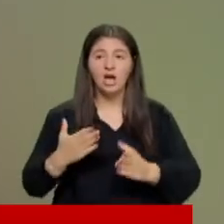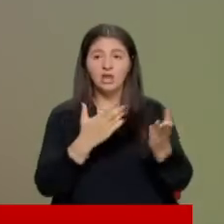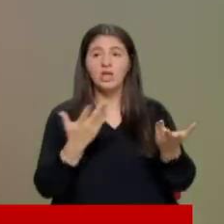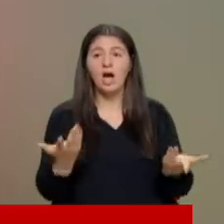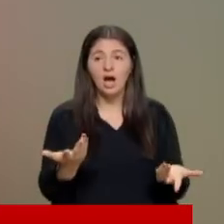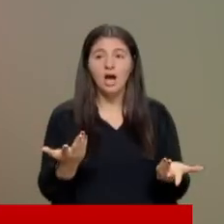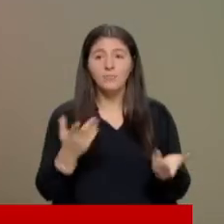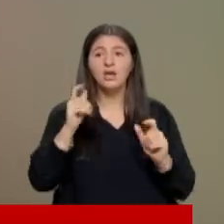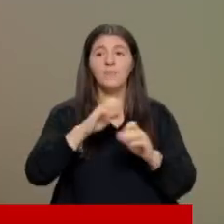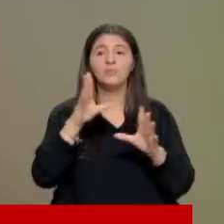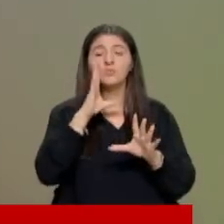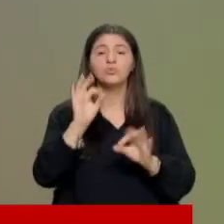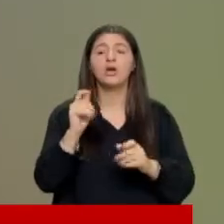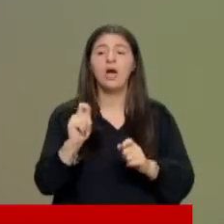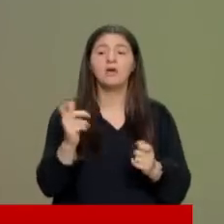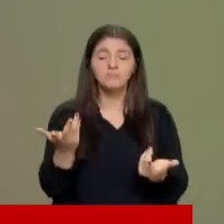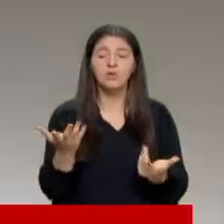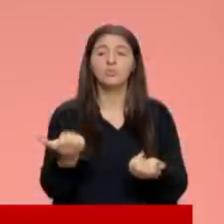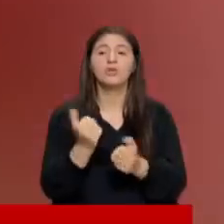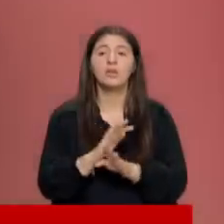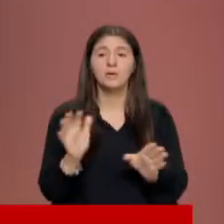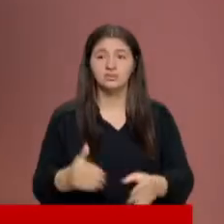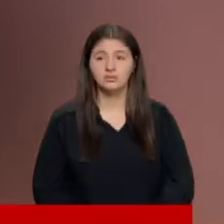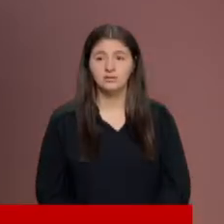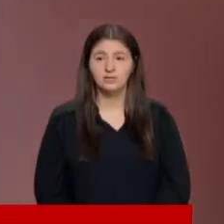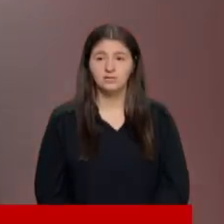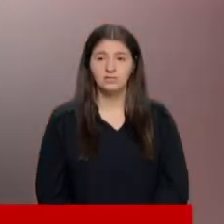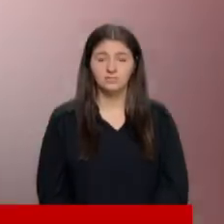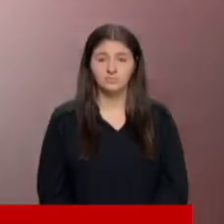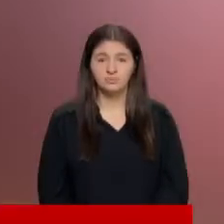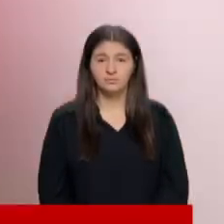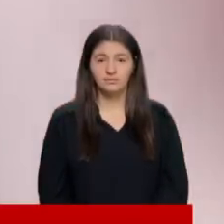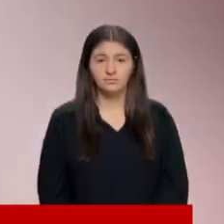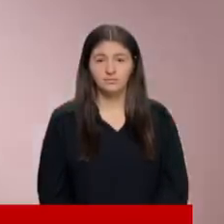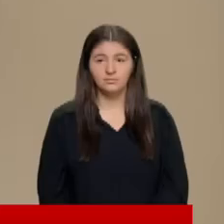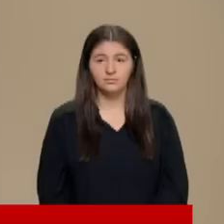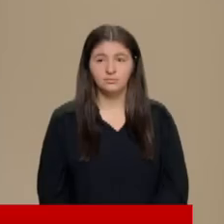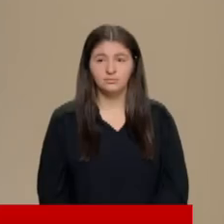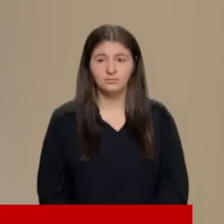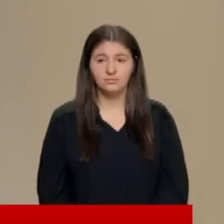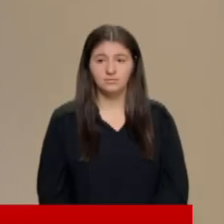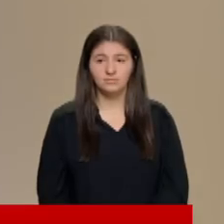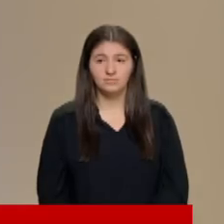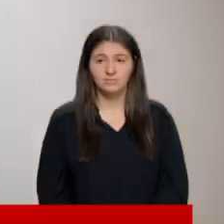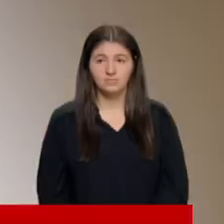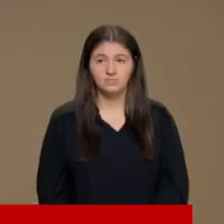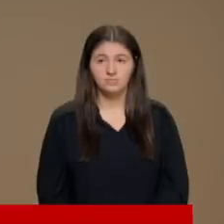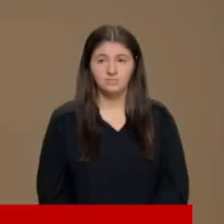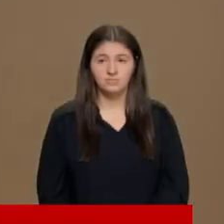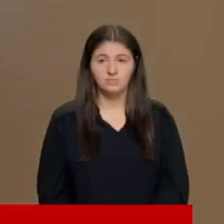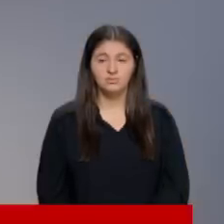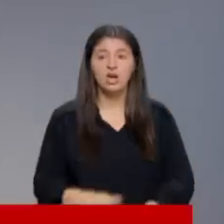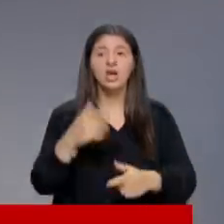kaldırıldı ancak yapılan müdahalee rağmen kurtarılamadı askerden geleceğim bu